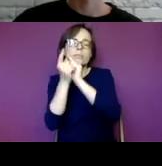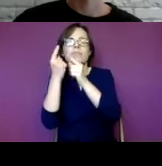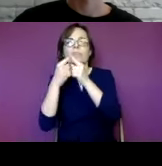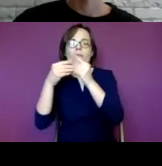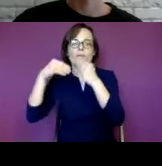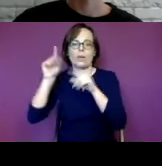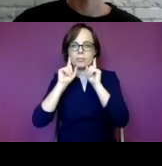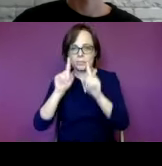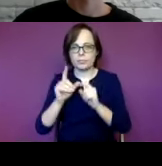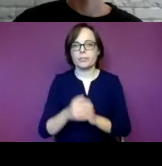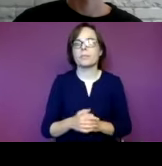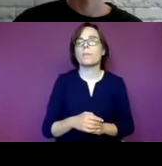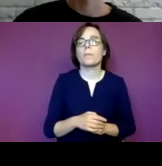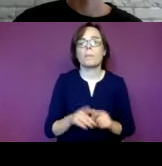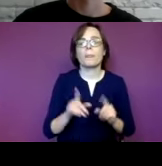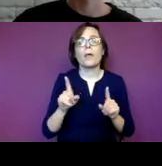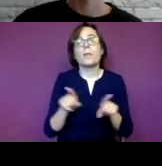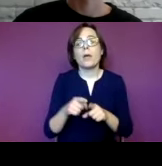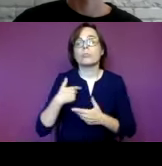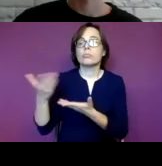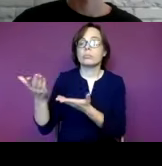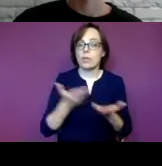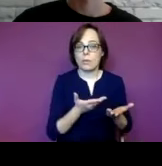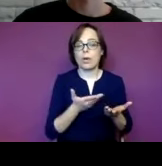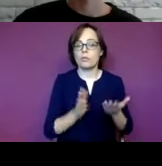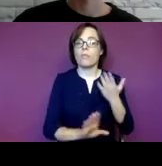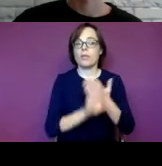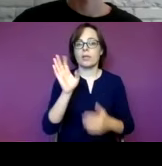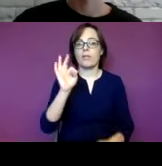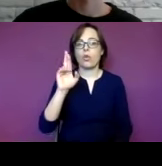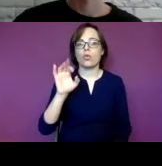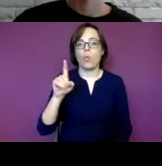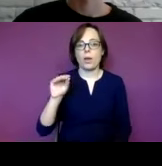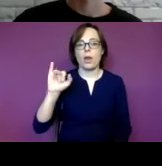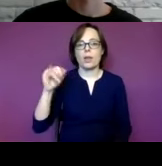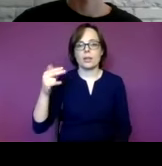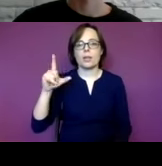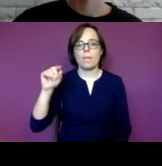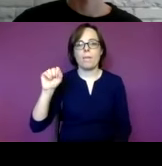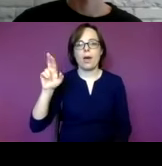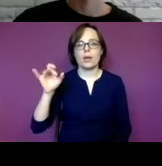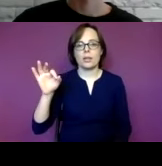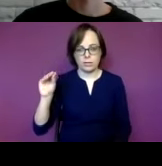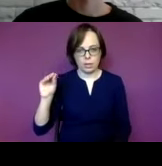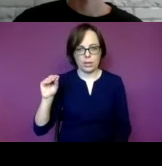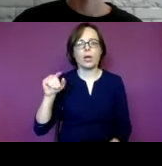Zapraszam jednocześnie na wystawę Trouble in Paradise, która będzie tej tematyki też poniekąd dotyczyła.